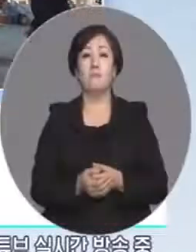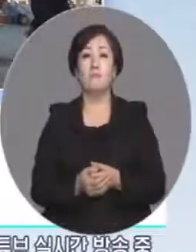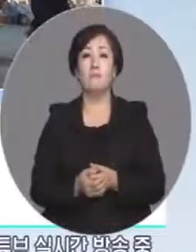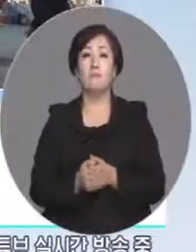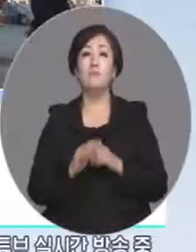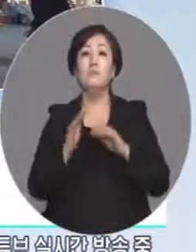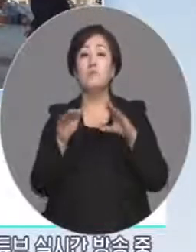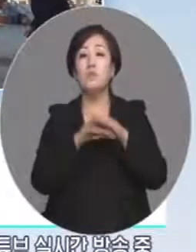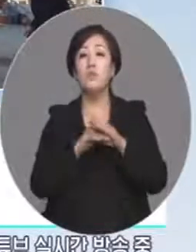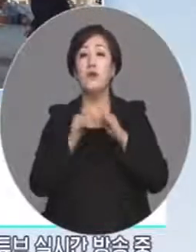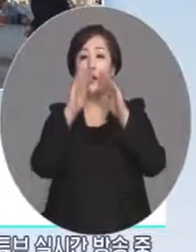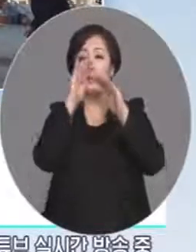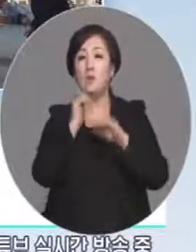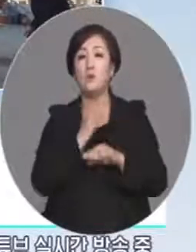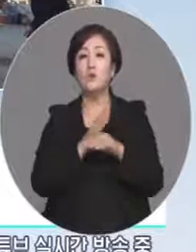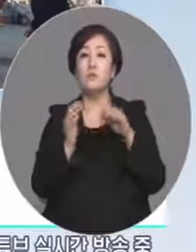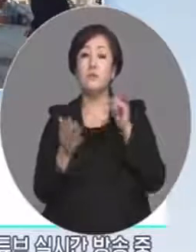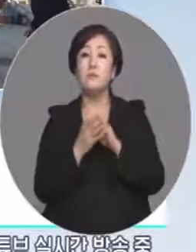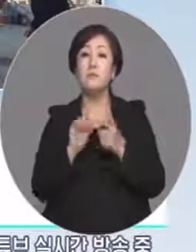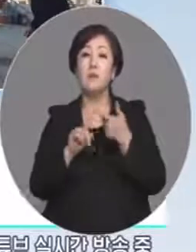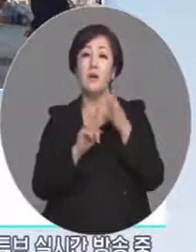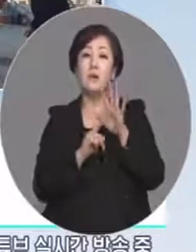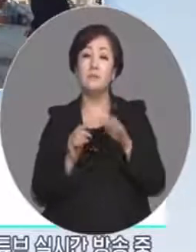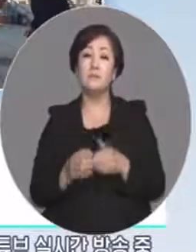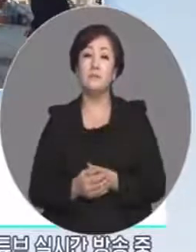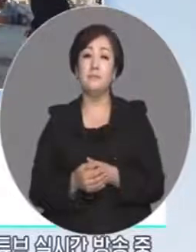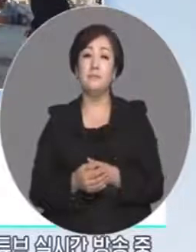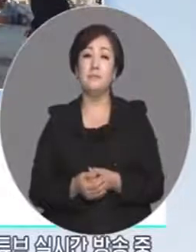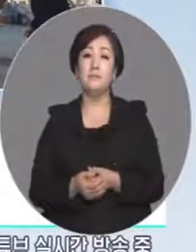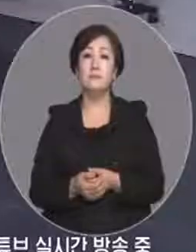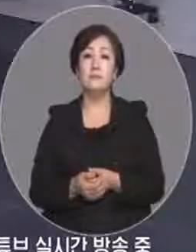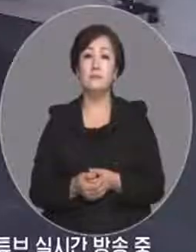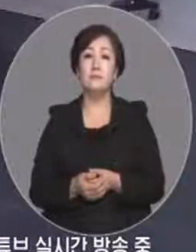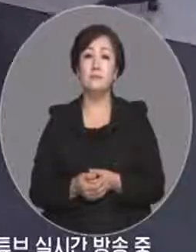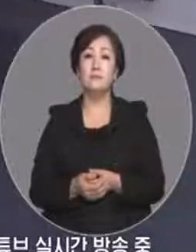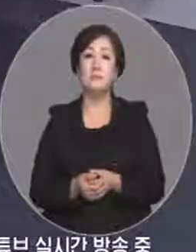있는데요. 문화가 산책 김예은 기자가 만나봤습니다.